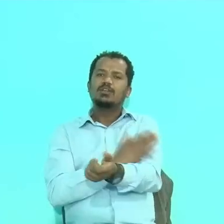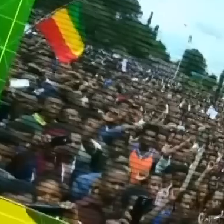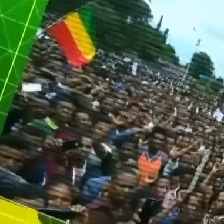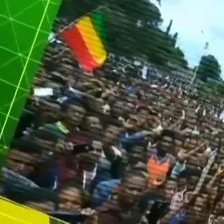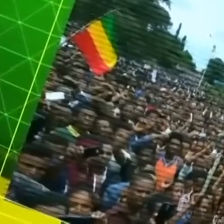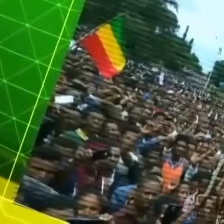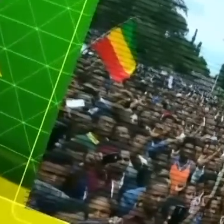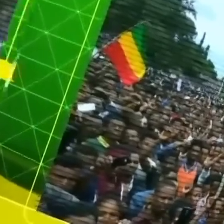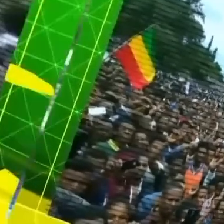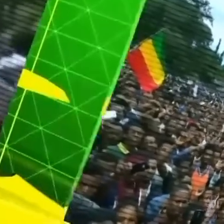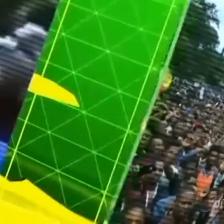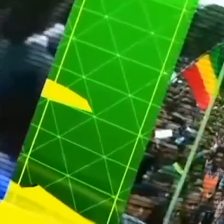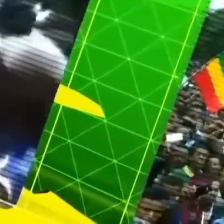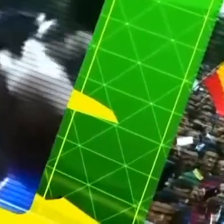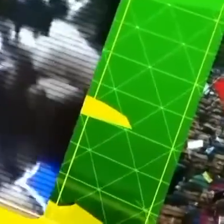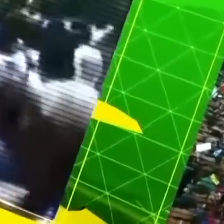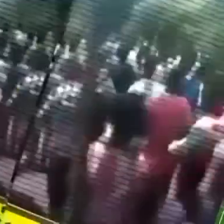አለብን።